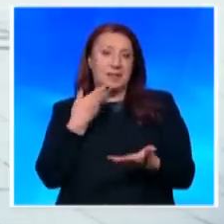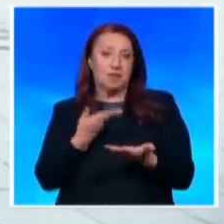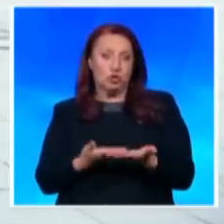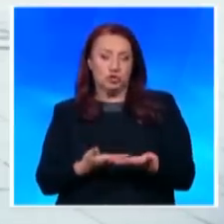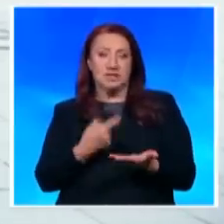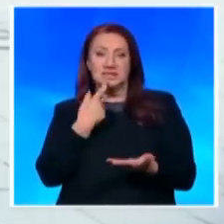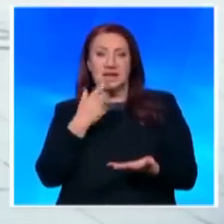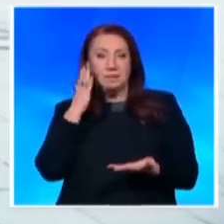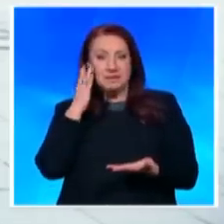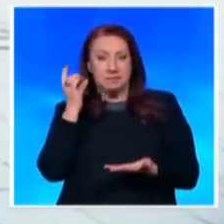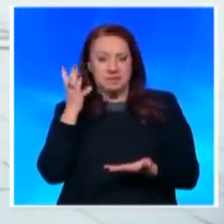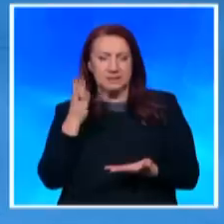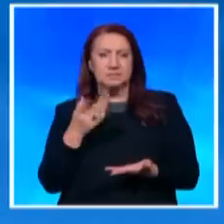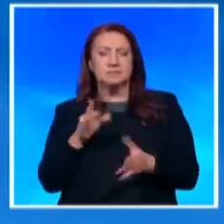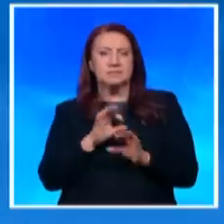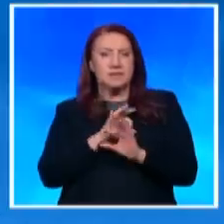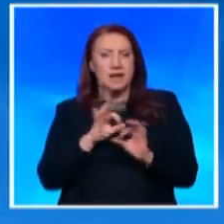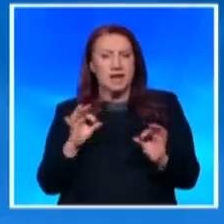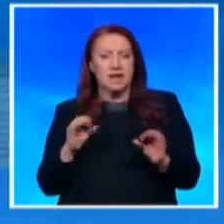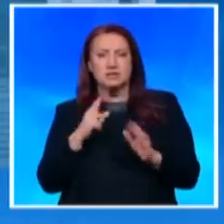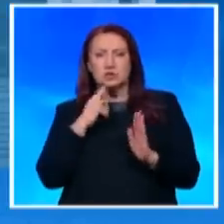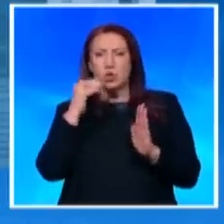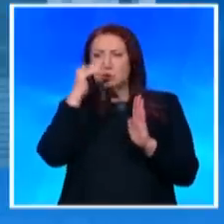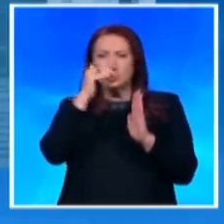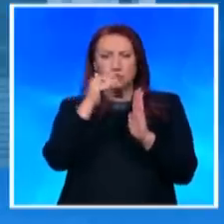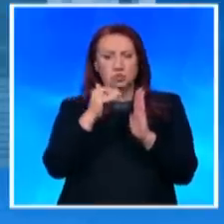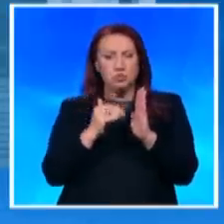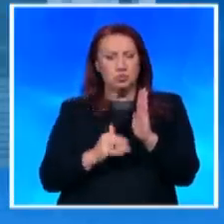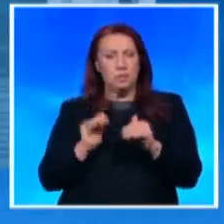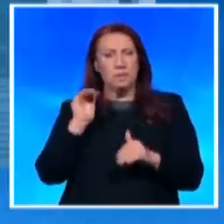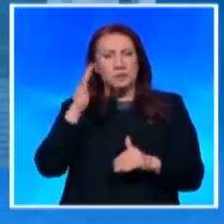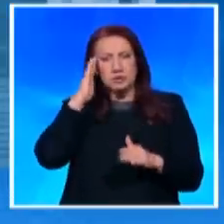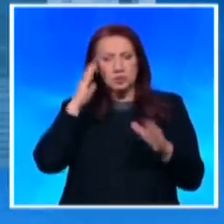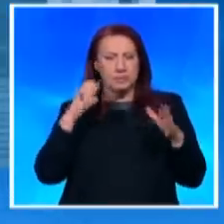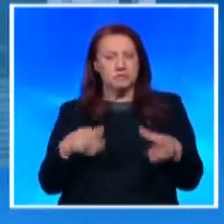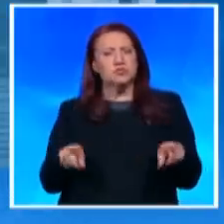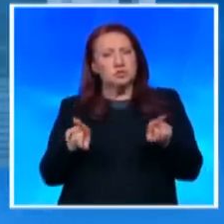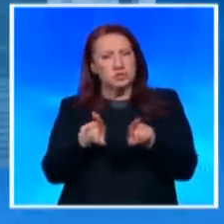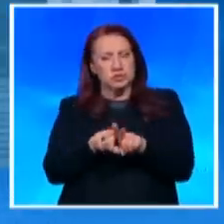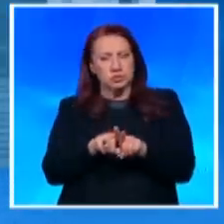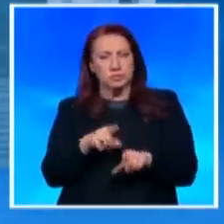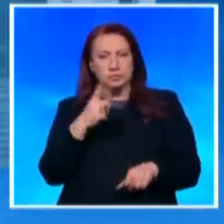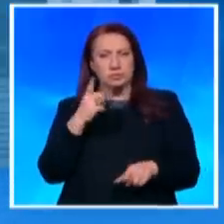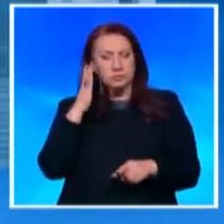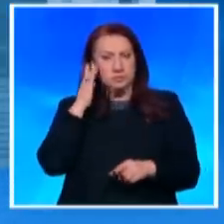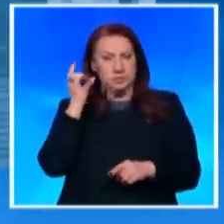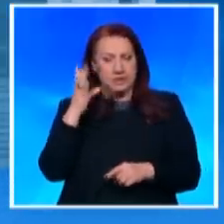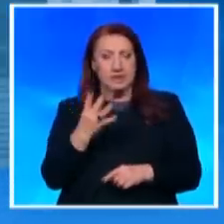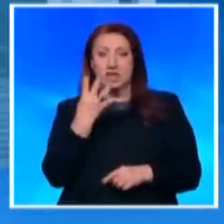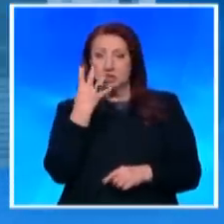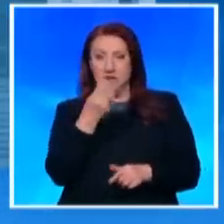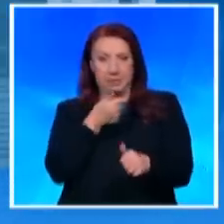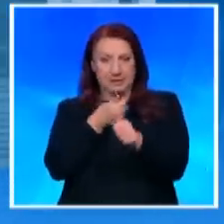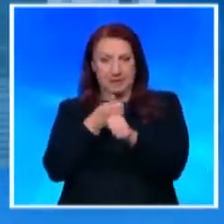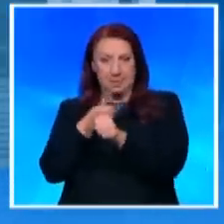Вече стана ясно, че структурата на бъдещото правителство ще се запази. Той ще има един премиер, 4 вице-премиери и 16 министри,